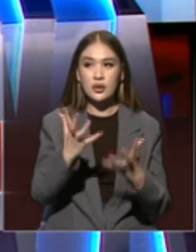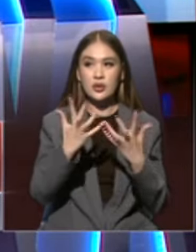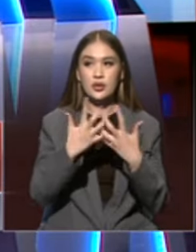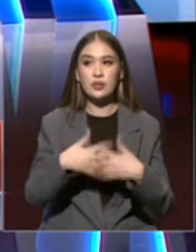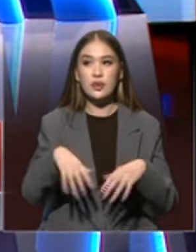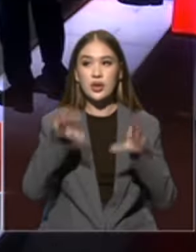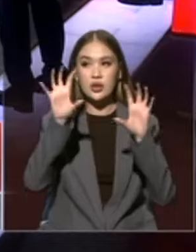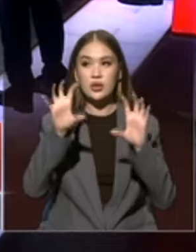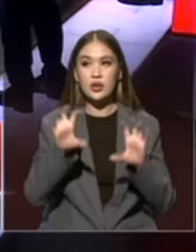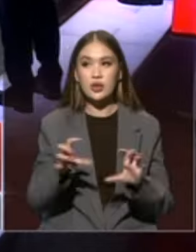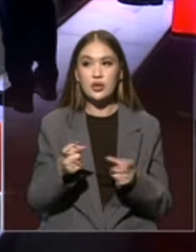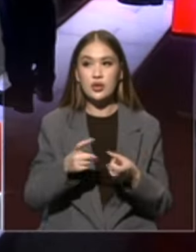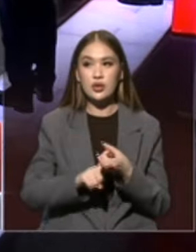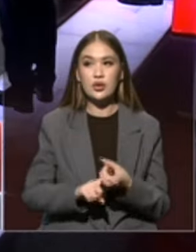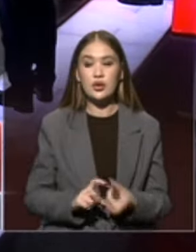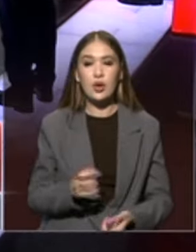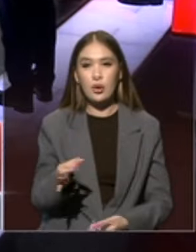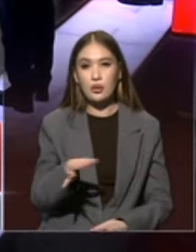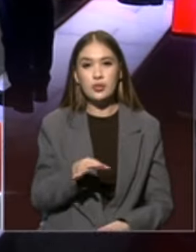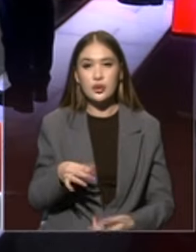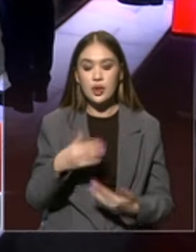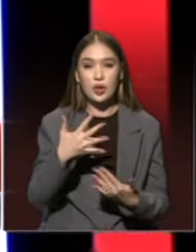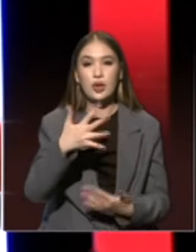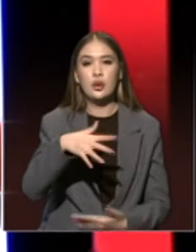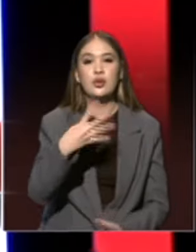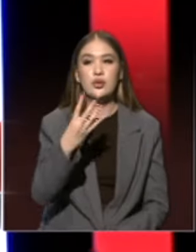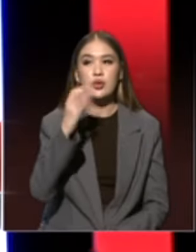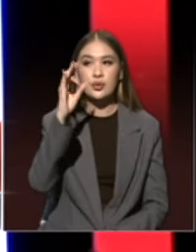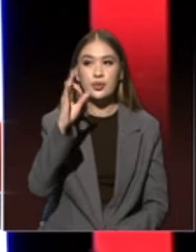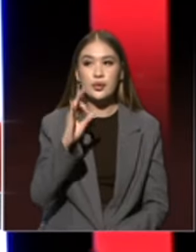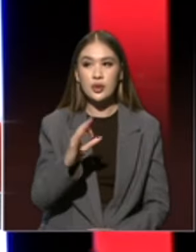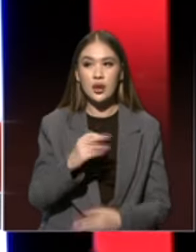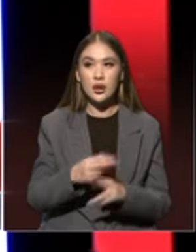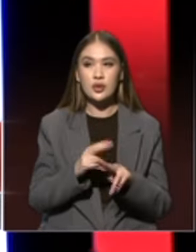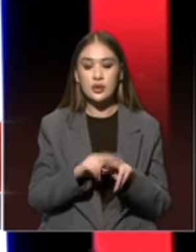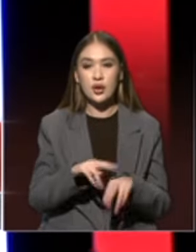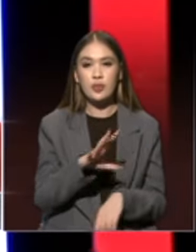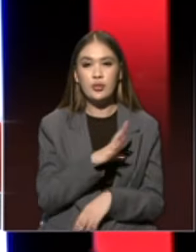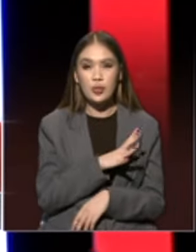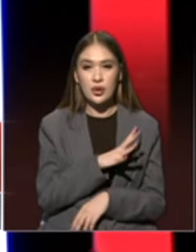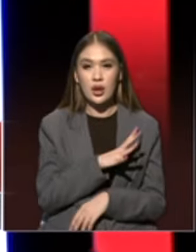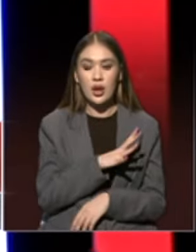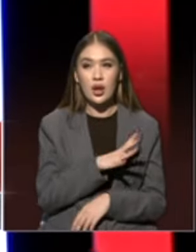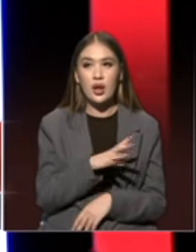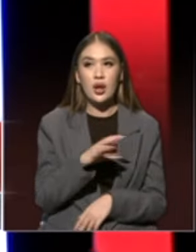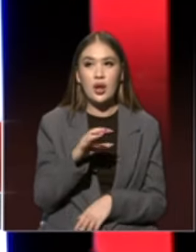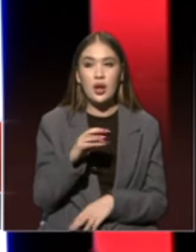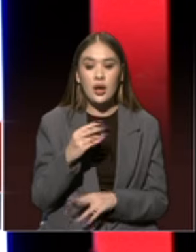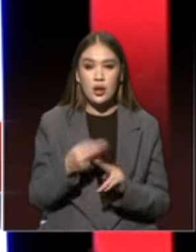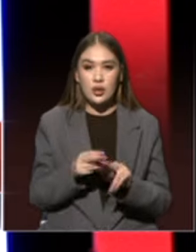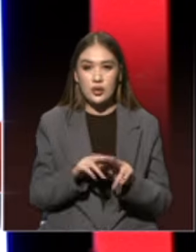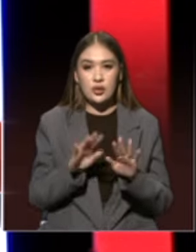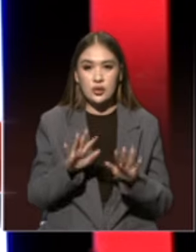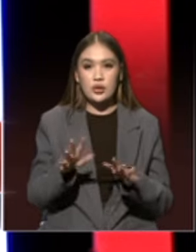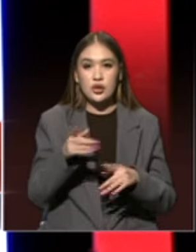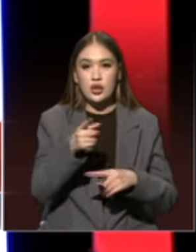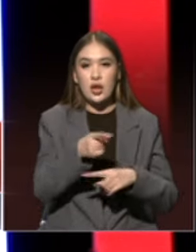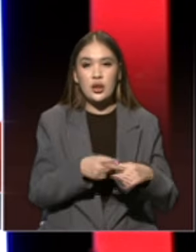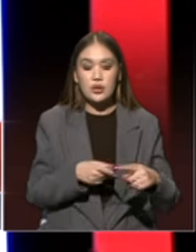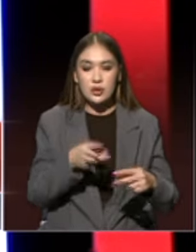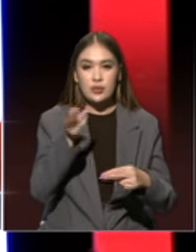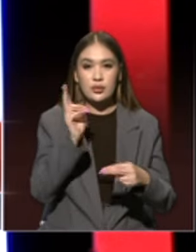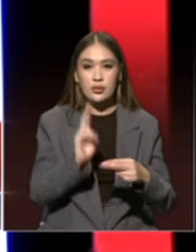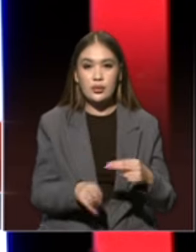түрде. Сіздердің облыстарыңызда 54% бағалау, техникалық бағалау және қадағалау жұмыстары 54%, яғни тек қана жарысы біткен,